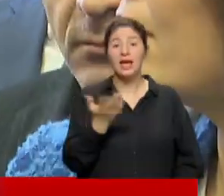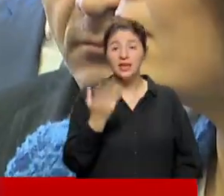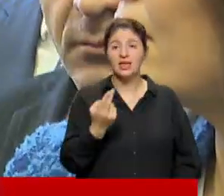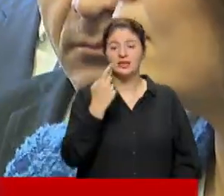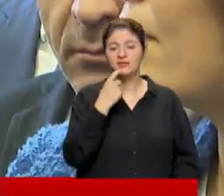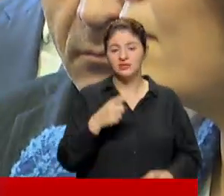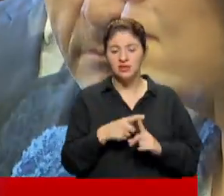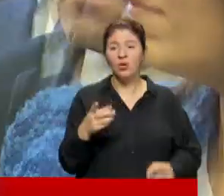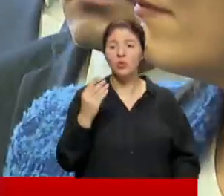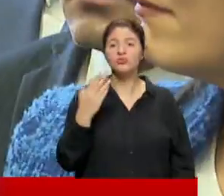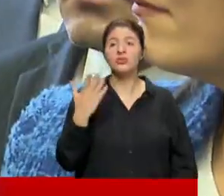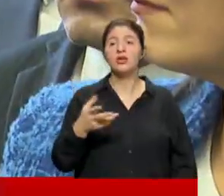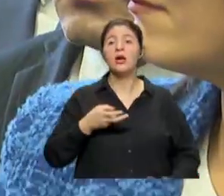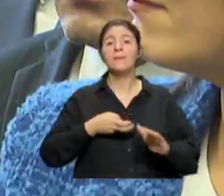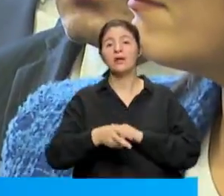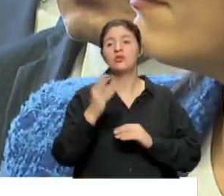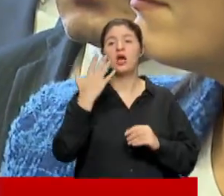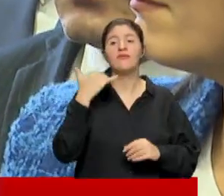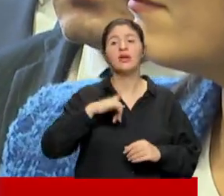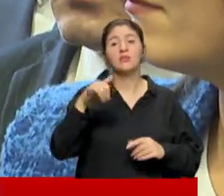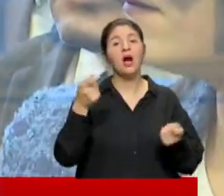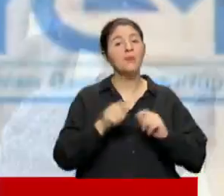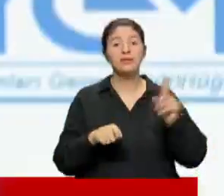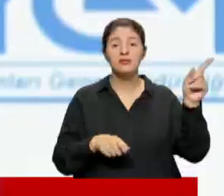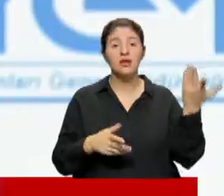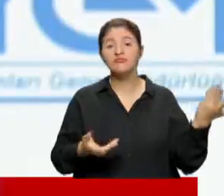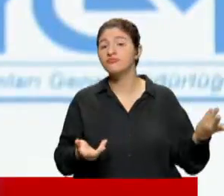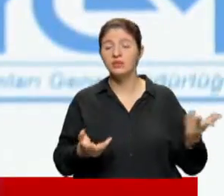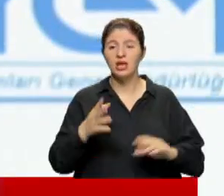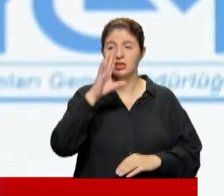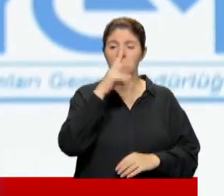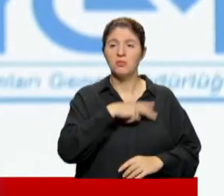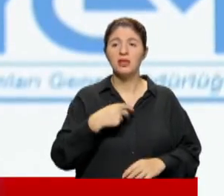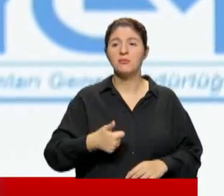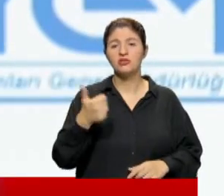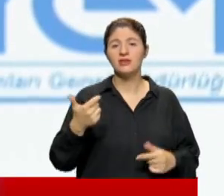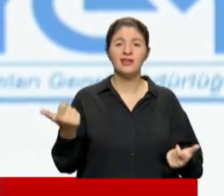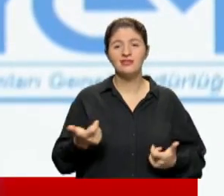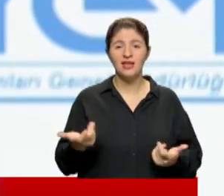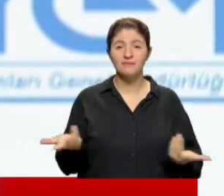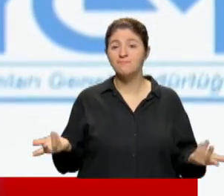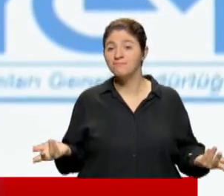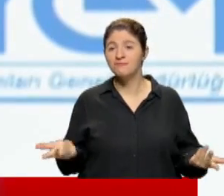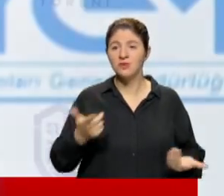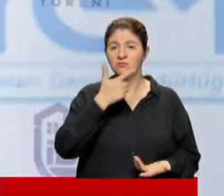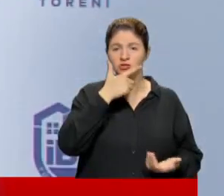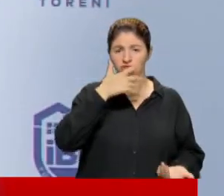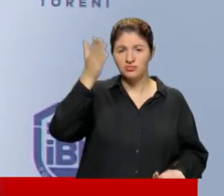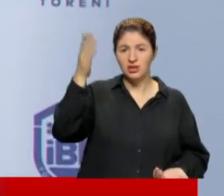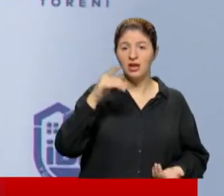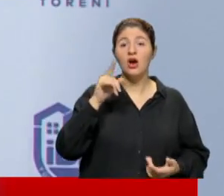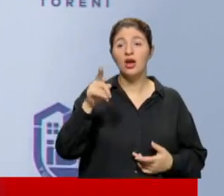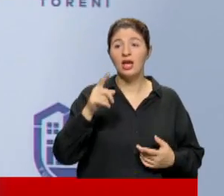7 yıl sürmüşse de metrosu olan havalimanını kapattılar İstanbul'un belediye başkanı nerede Bodrum'da